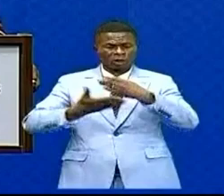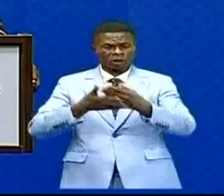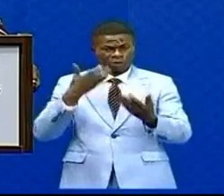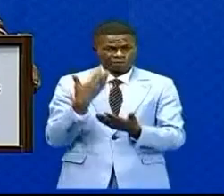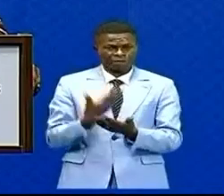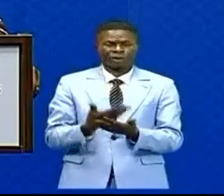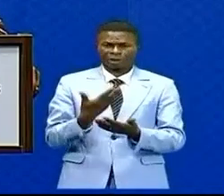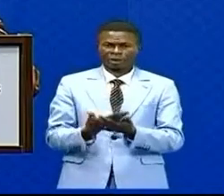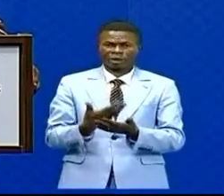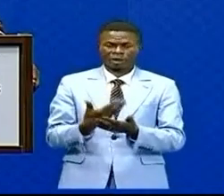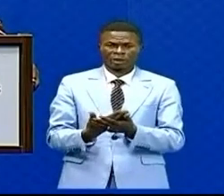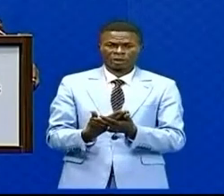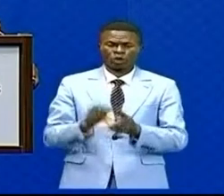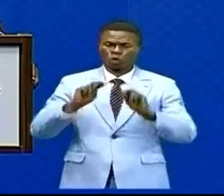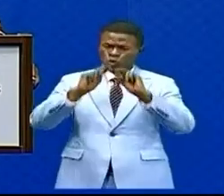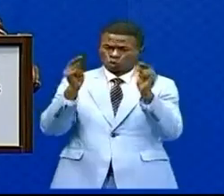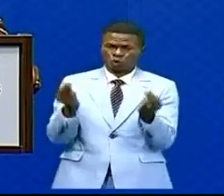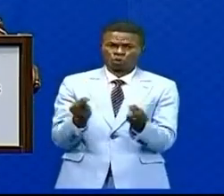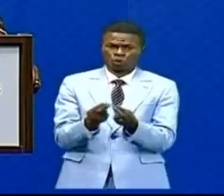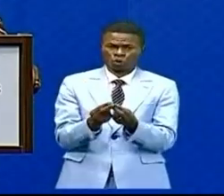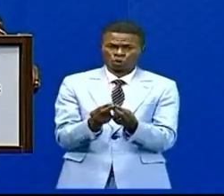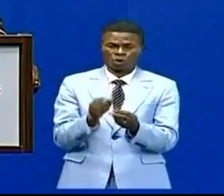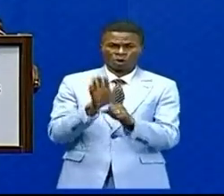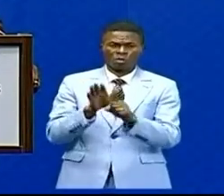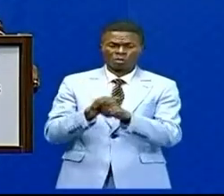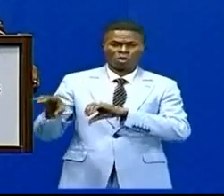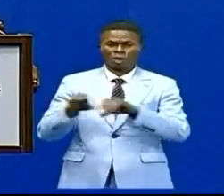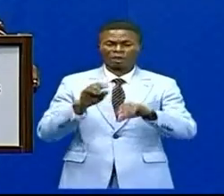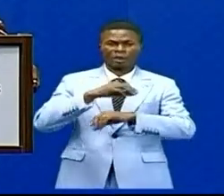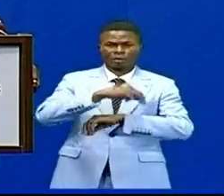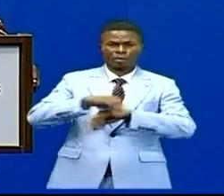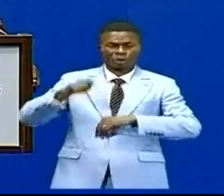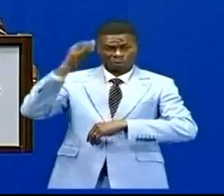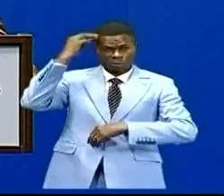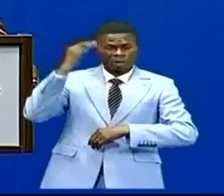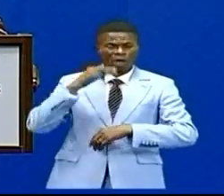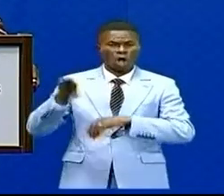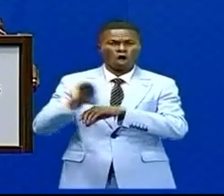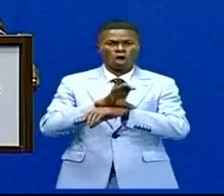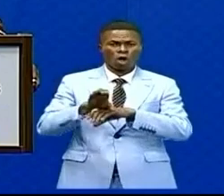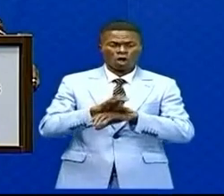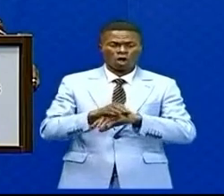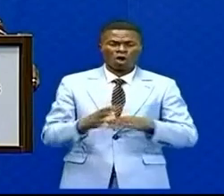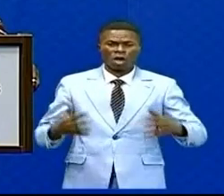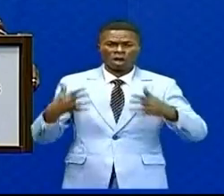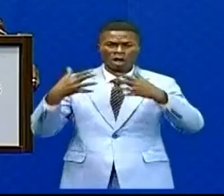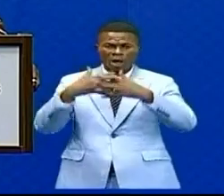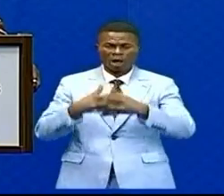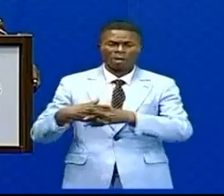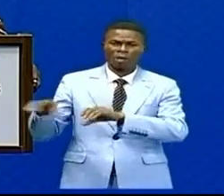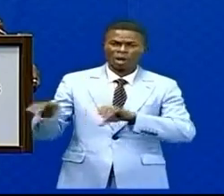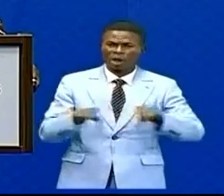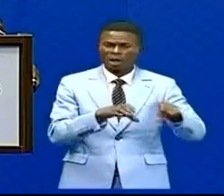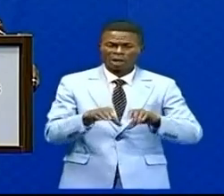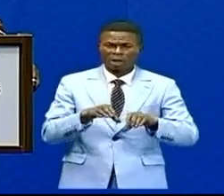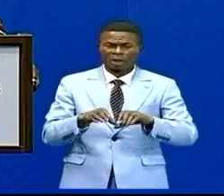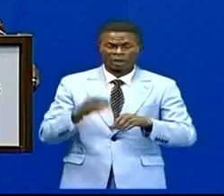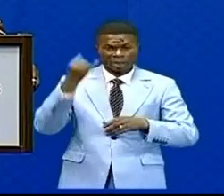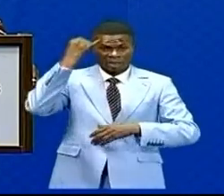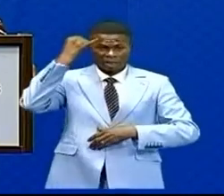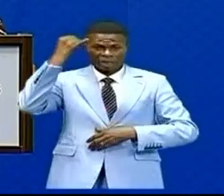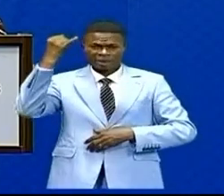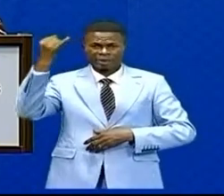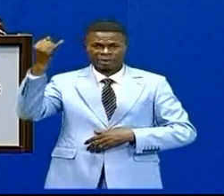urgence d'une structure interministérielle qui s'occupera de l'harmonisation des actions et des